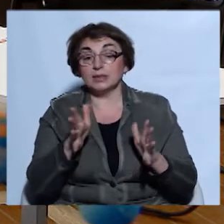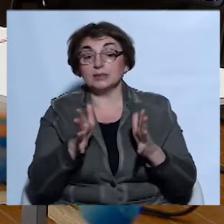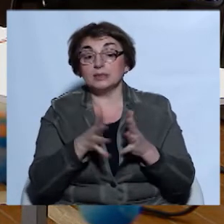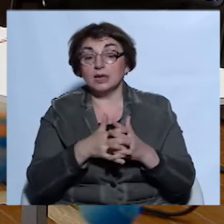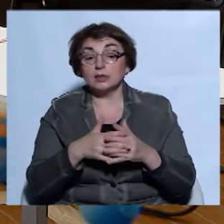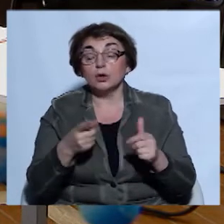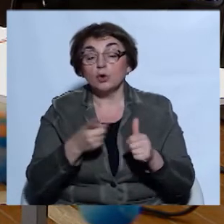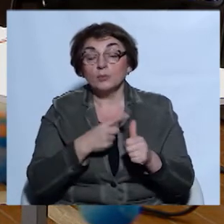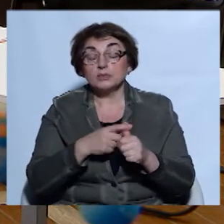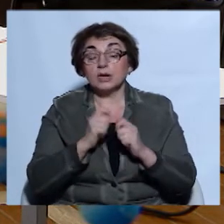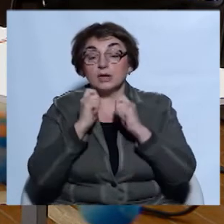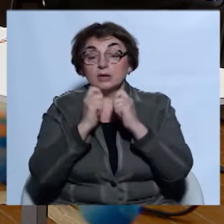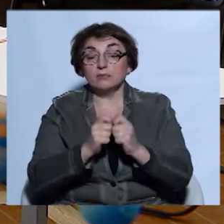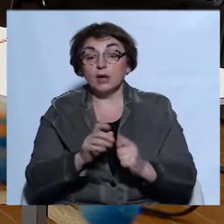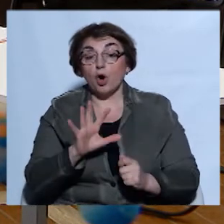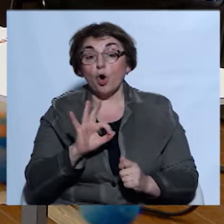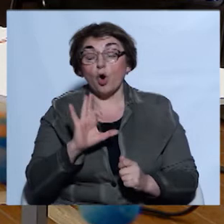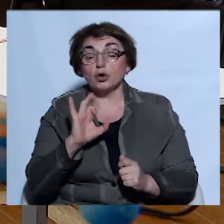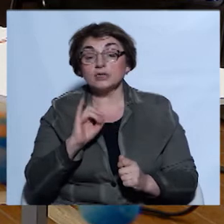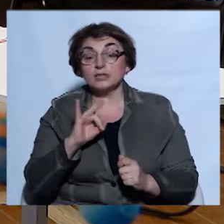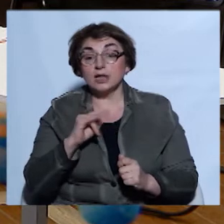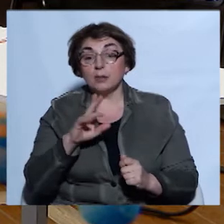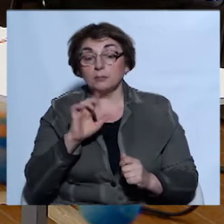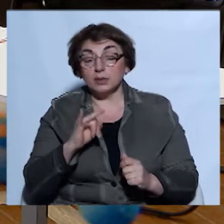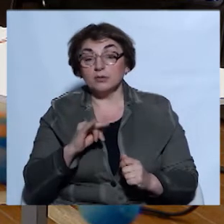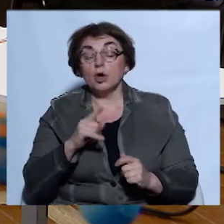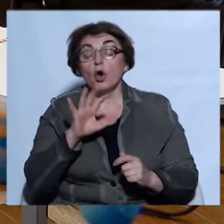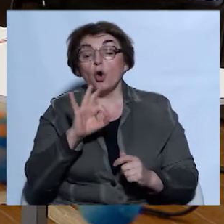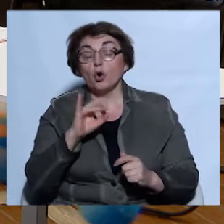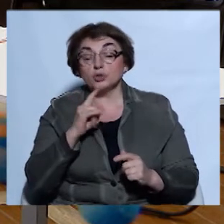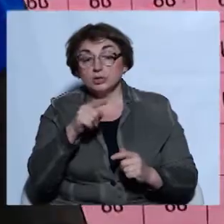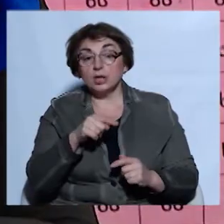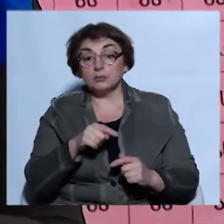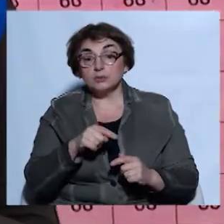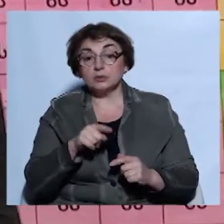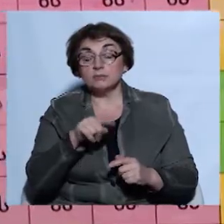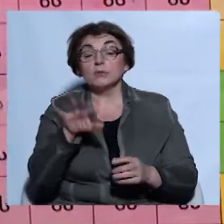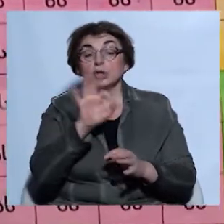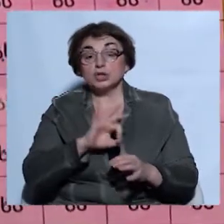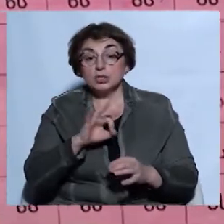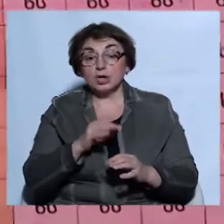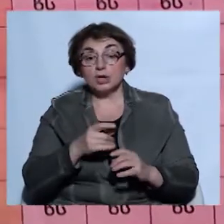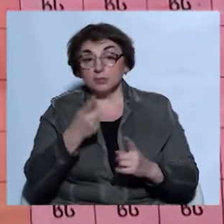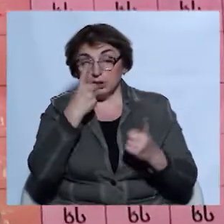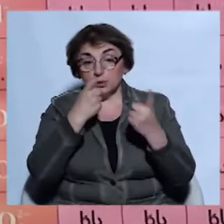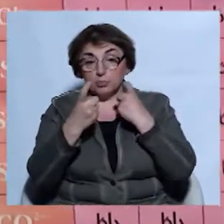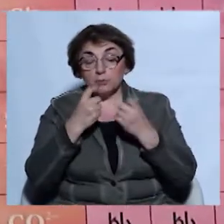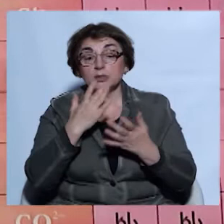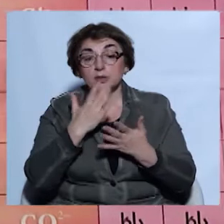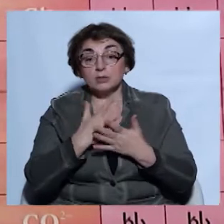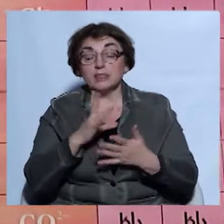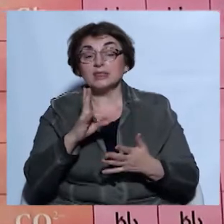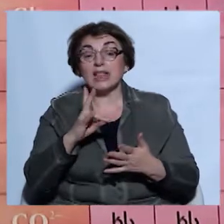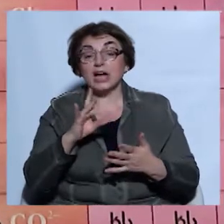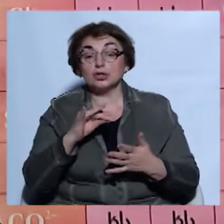რომელსაც ოქსიდები ეწოდება. ოქსიდების შესახებ ჩვენ ინფორმაცია გვაქვს, მაგალითად